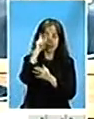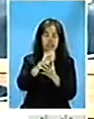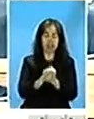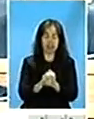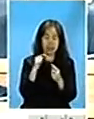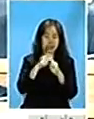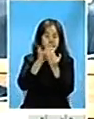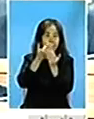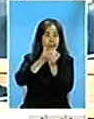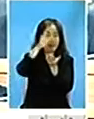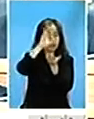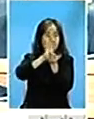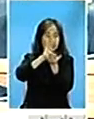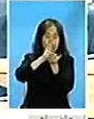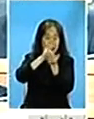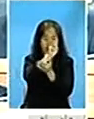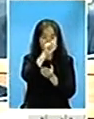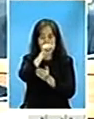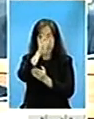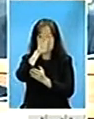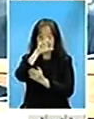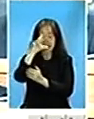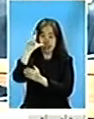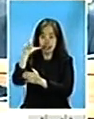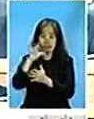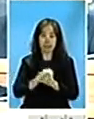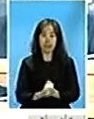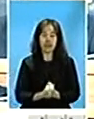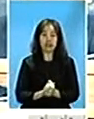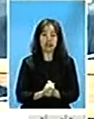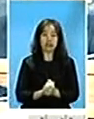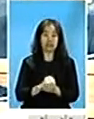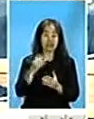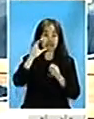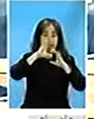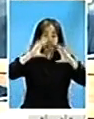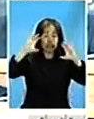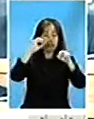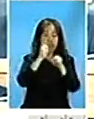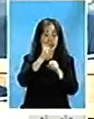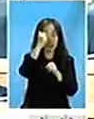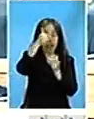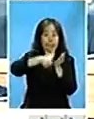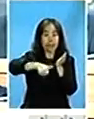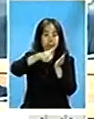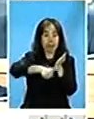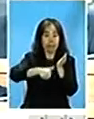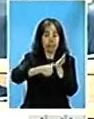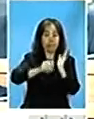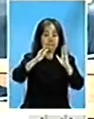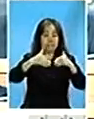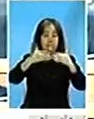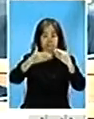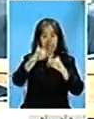บ 2.4 ล้านล้านบาทนั้นรัฐบาลสามารถเก็บได้ตามเป้าอย่างแน่นอนครับท่านประ